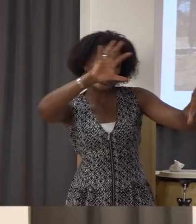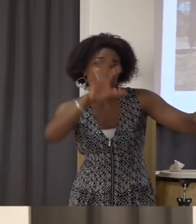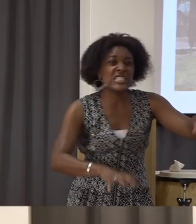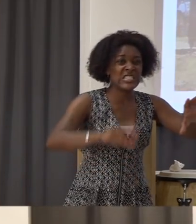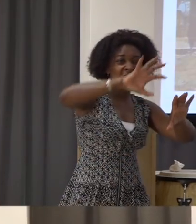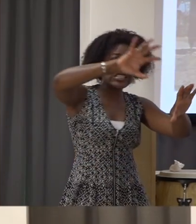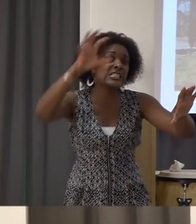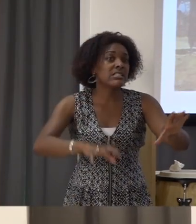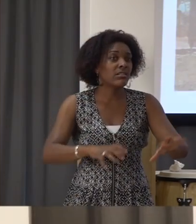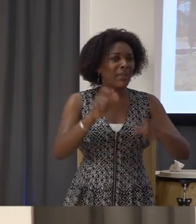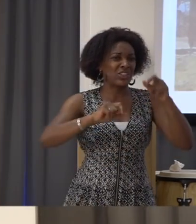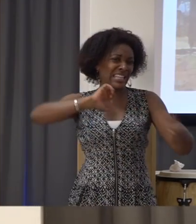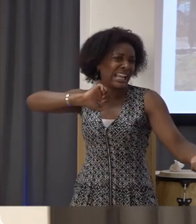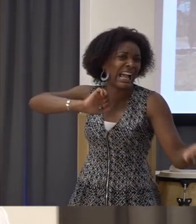cesse?